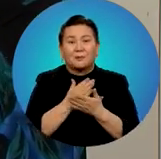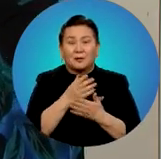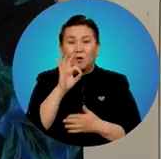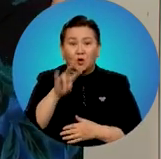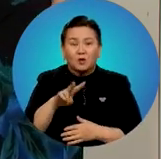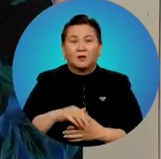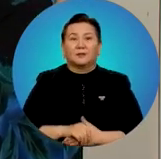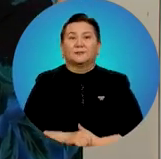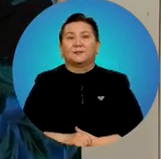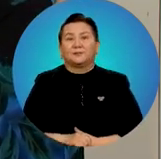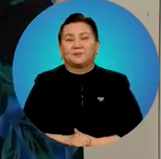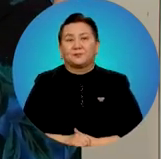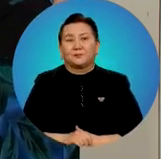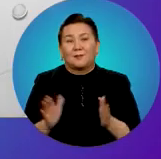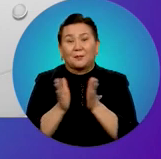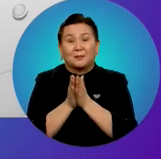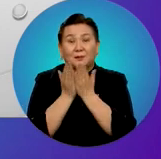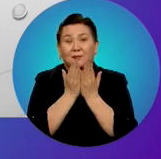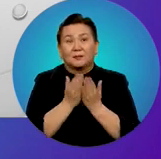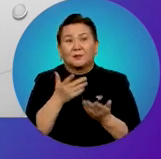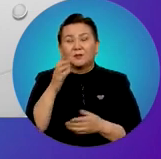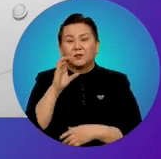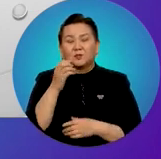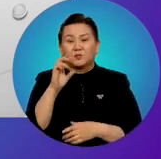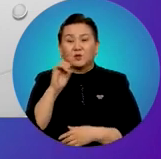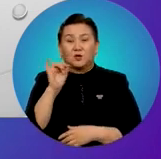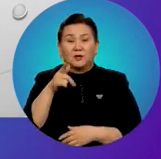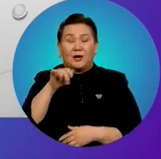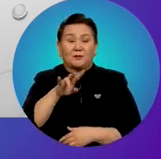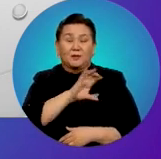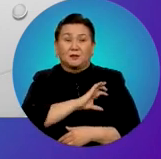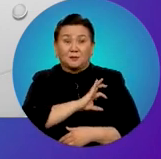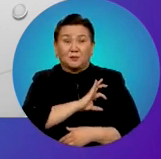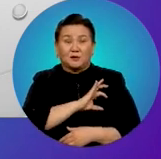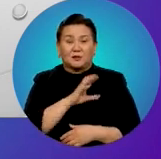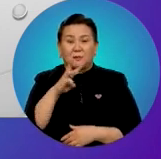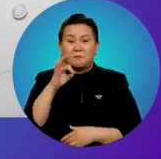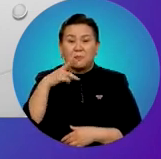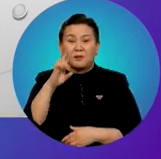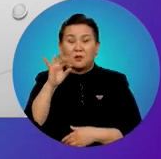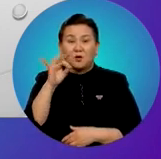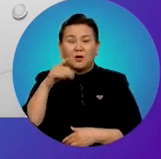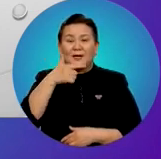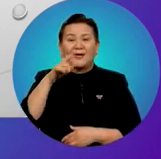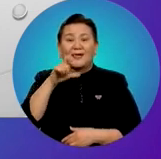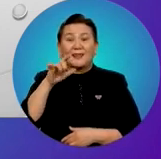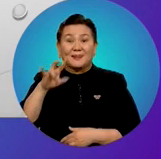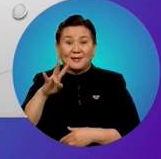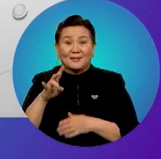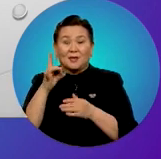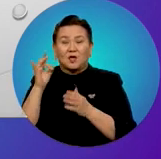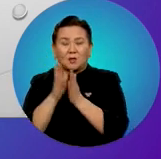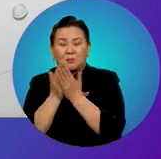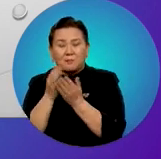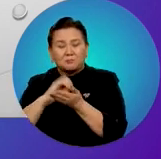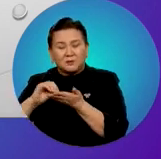олцгоё. За хамтдаа уншия. Соёлын гаяц зэтгэлтэн зохиолч яруу найрагч Мендоё гэгэнт нормоноо бичээд даруй 1 жил